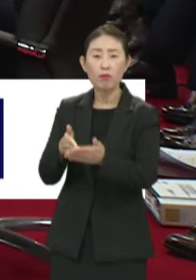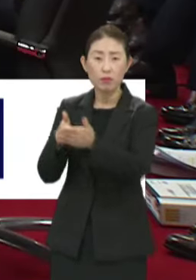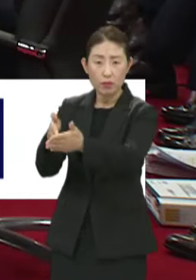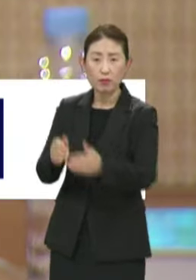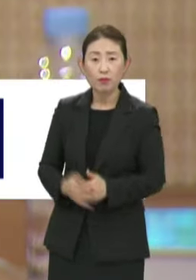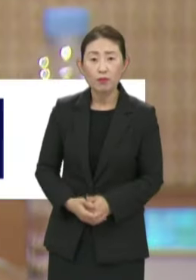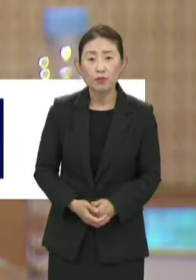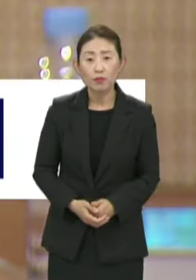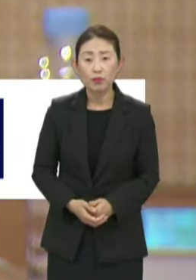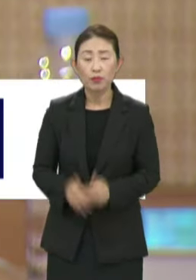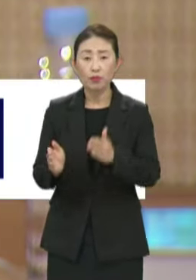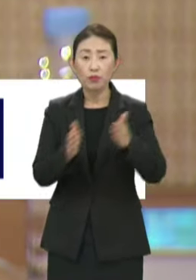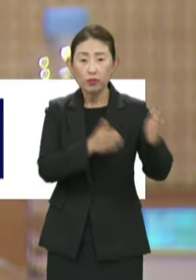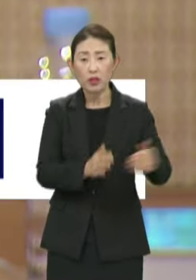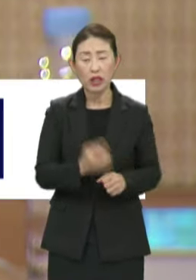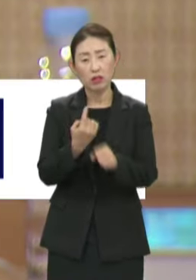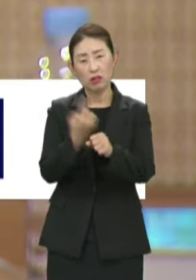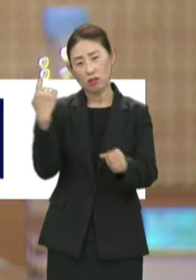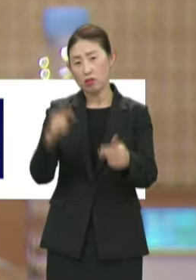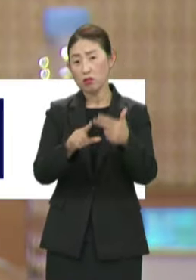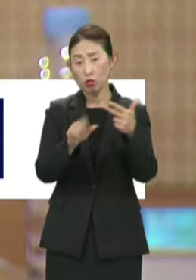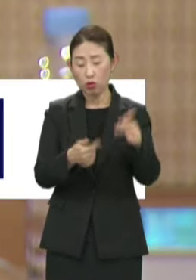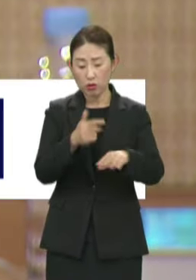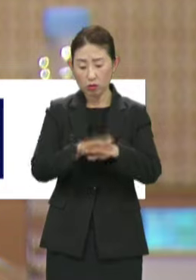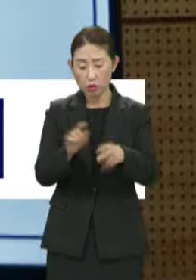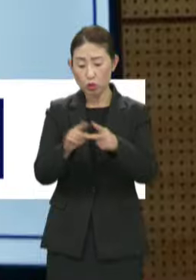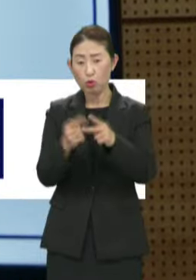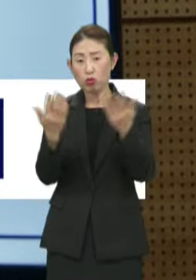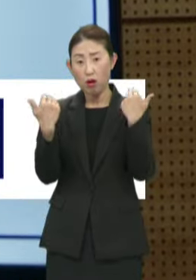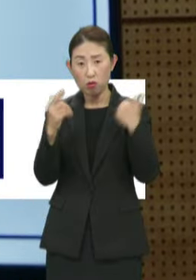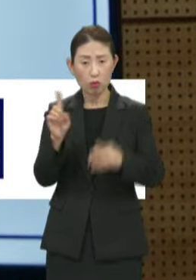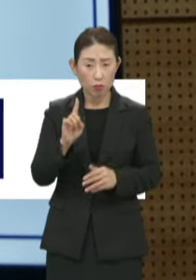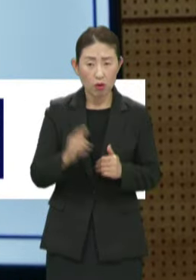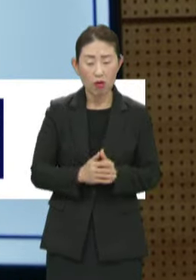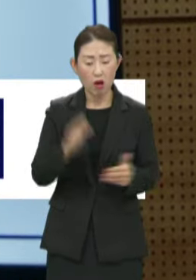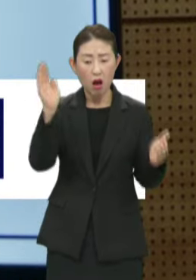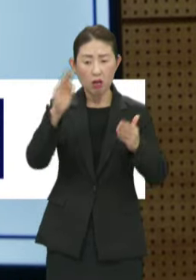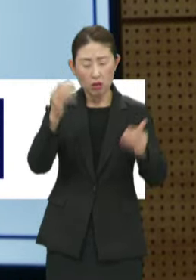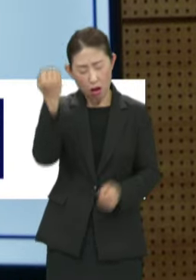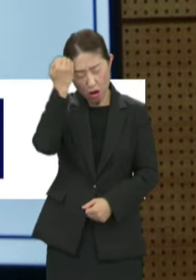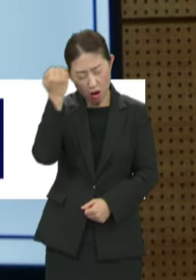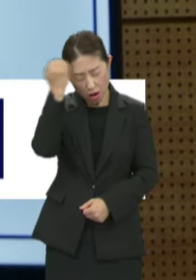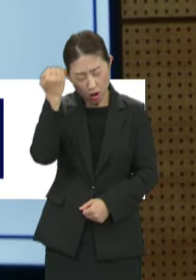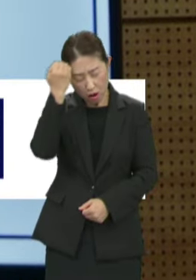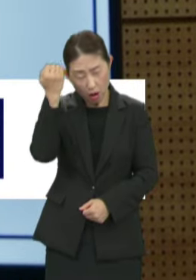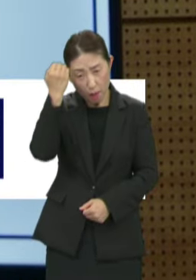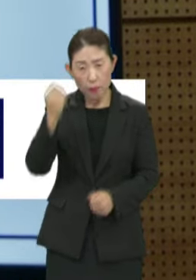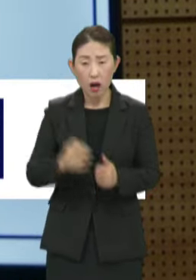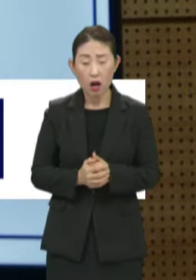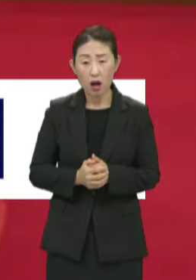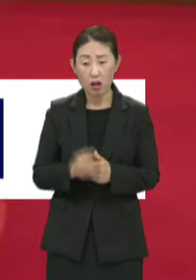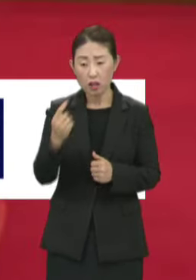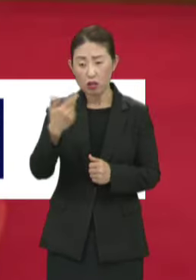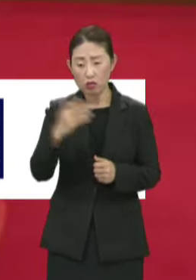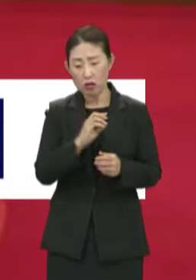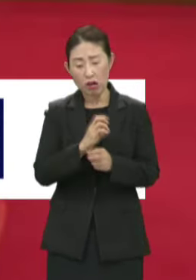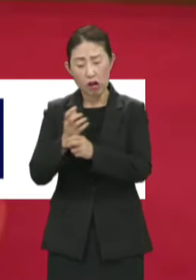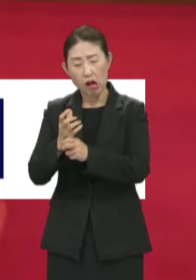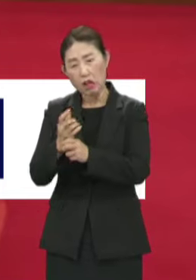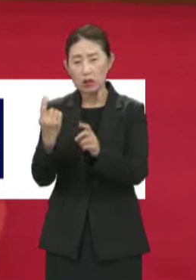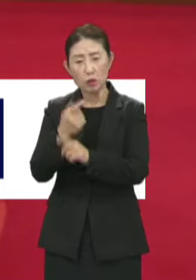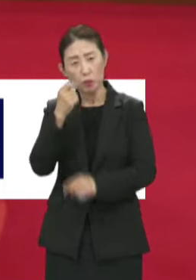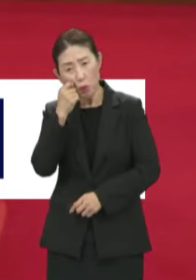요구했습니다. 이어 지난해 7월 대전의 한 초등학교에서 학생이 두통을 호소하다가 제대로 된 응급조치를 받지